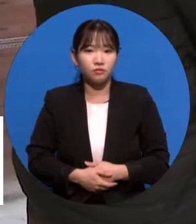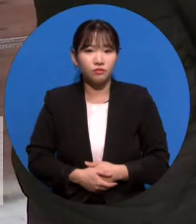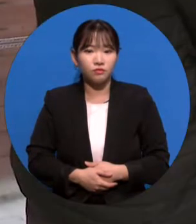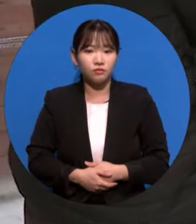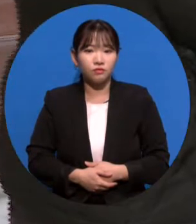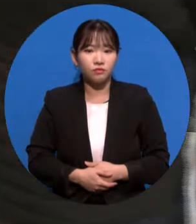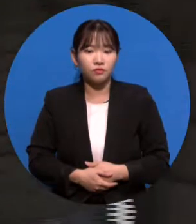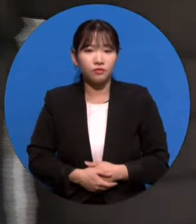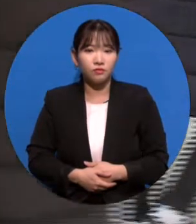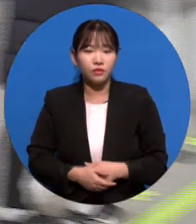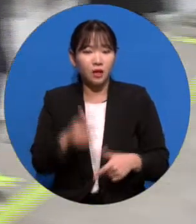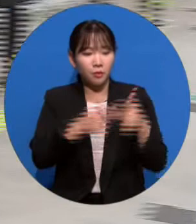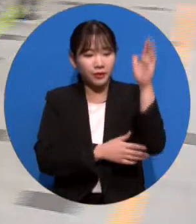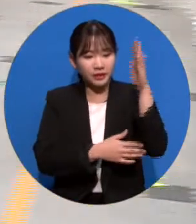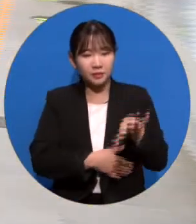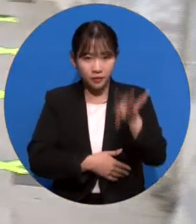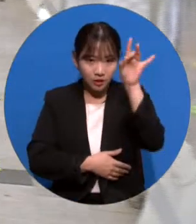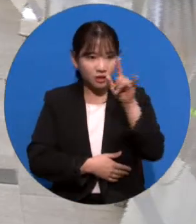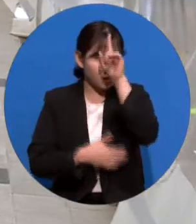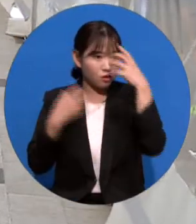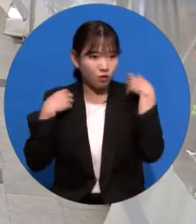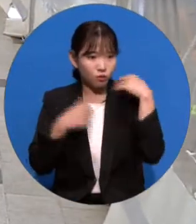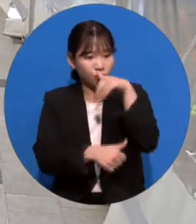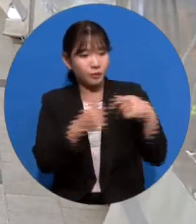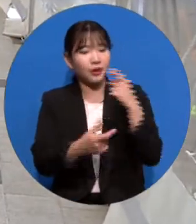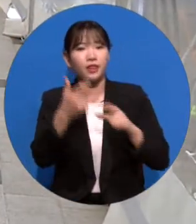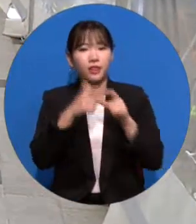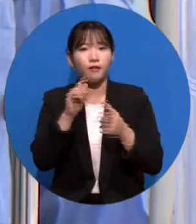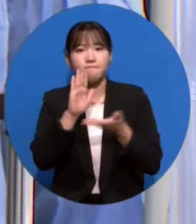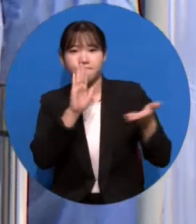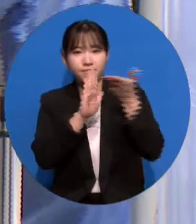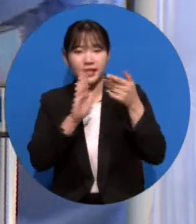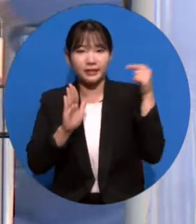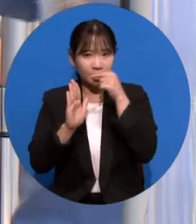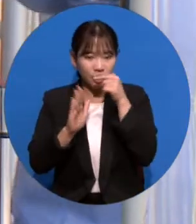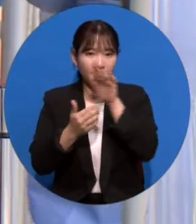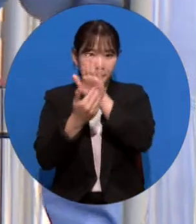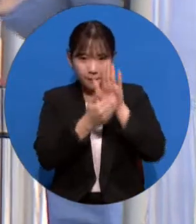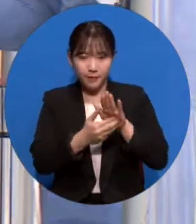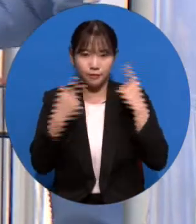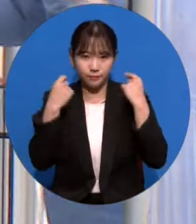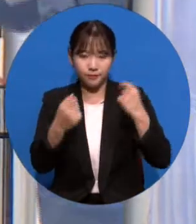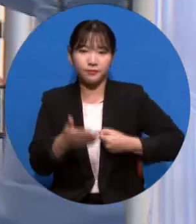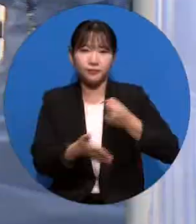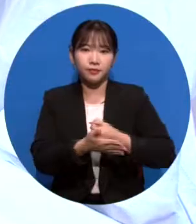됩니다. 목포시는 일단 정부 기조보다 높은 단계로 방역 태세를 유지하기로